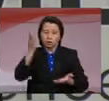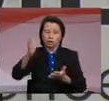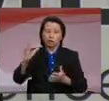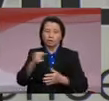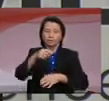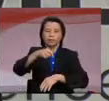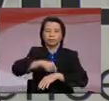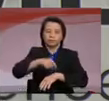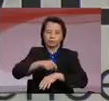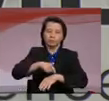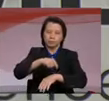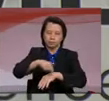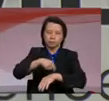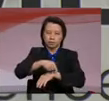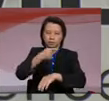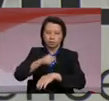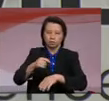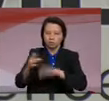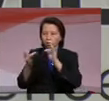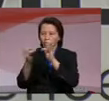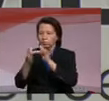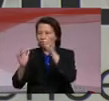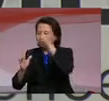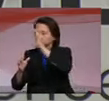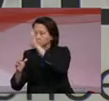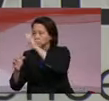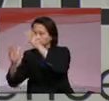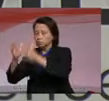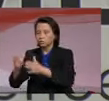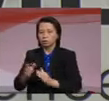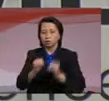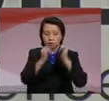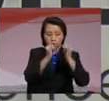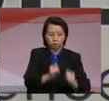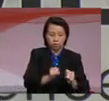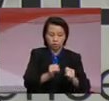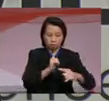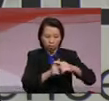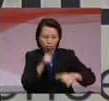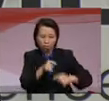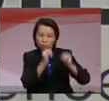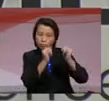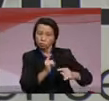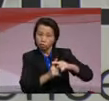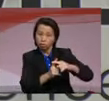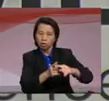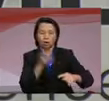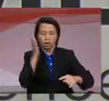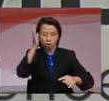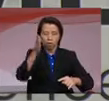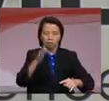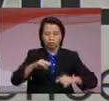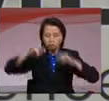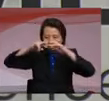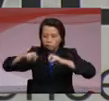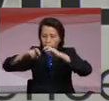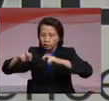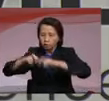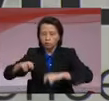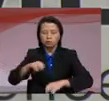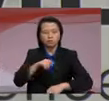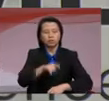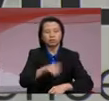memakan masa sebab yang ini contact tracing. Jadi individu yang telah kesan positif akan kita siasat,